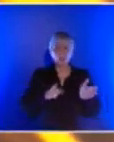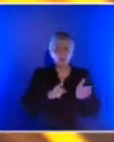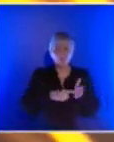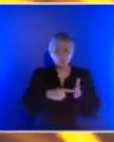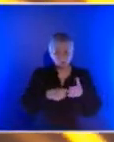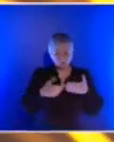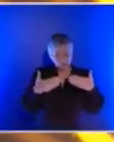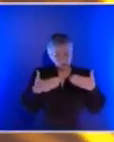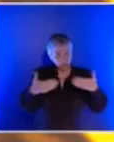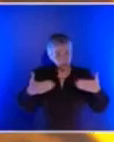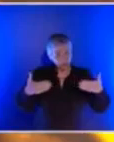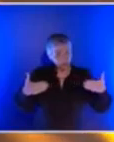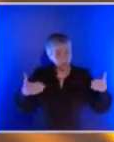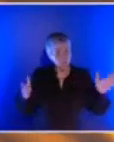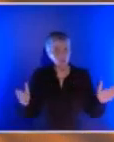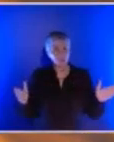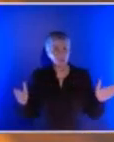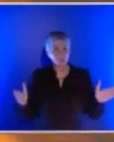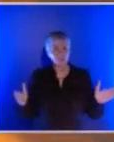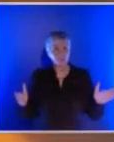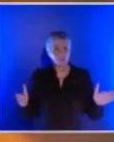θέματα της